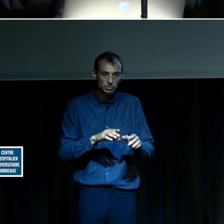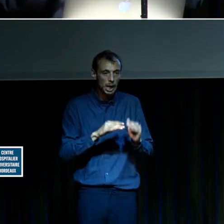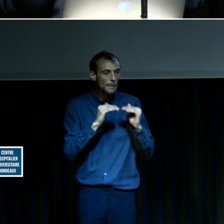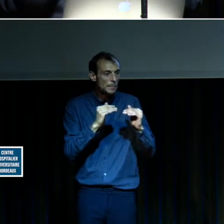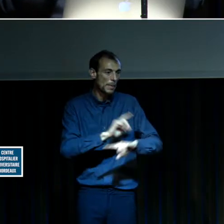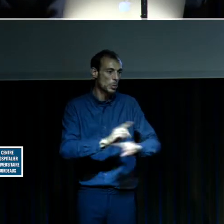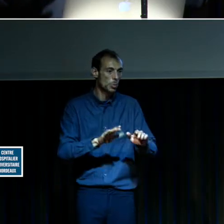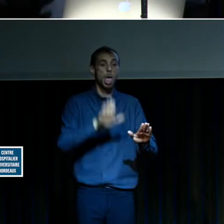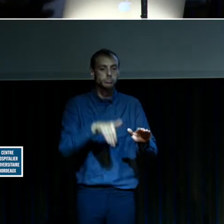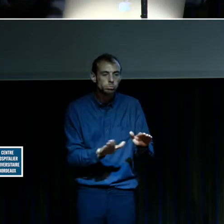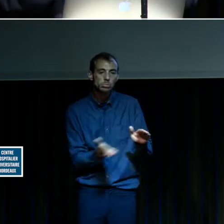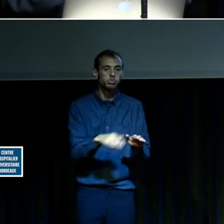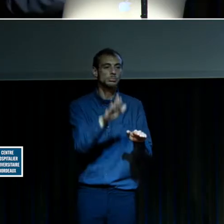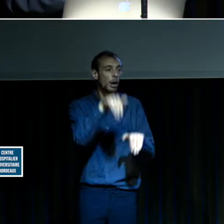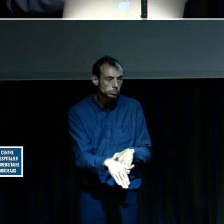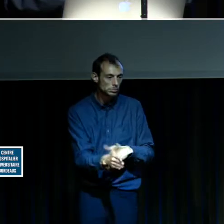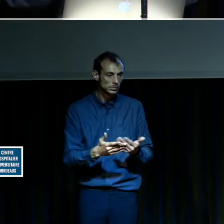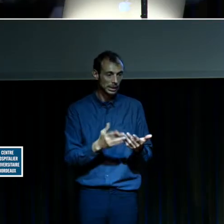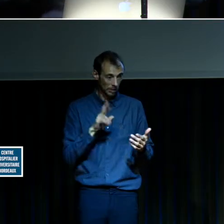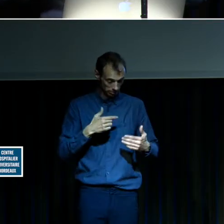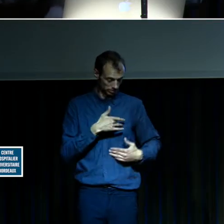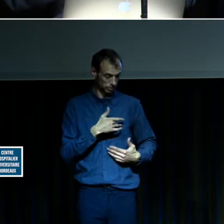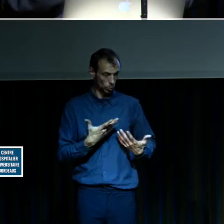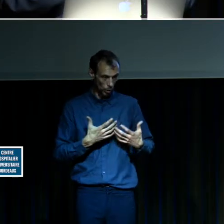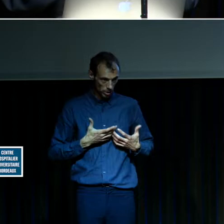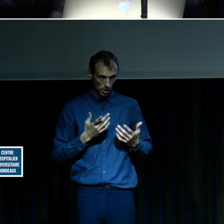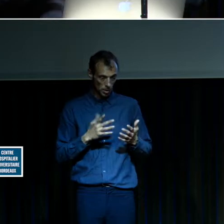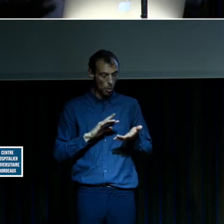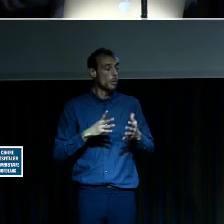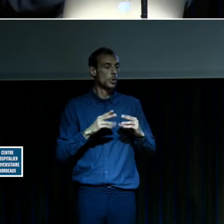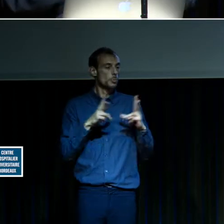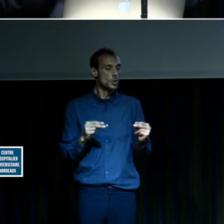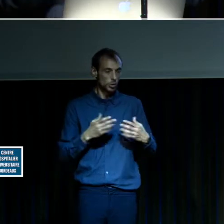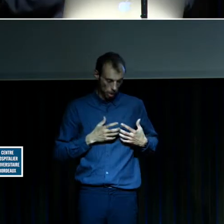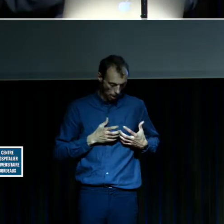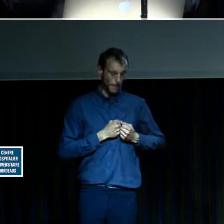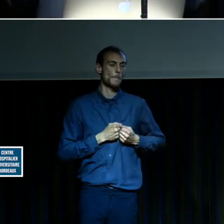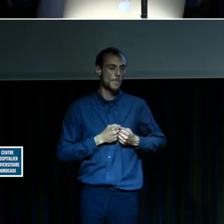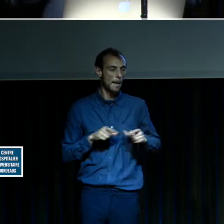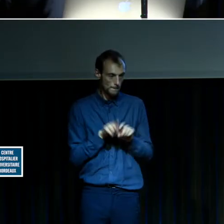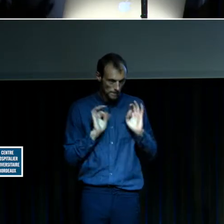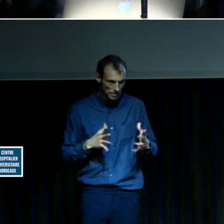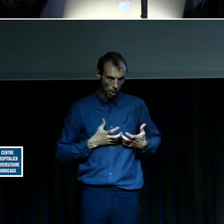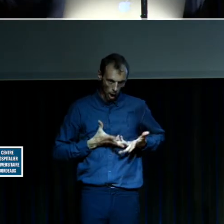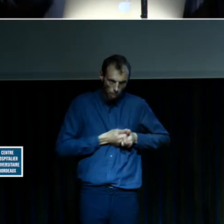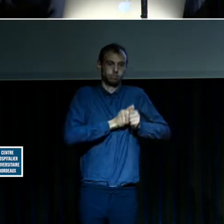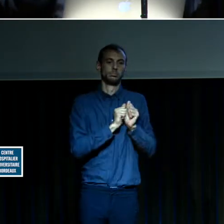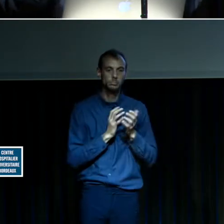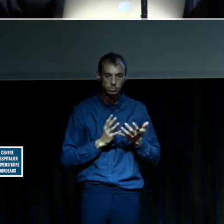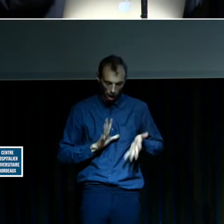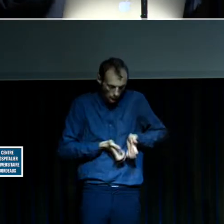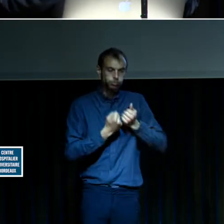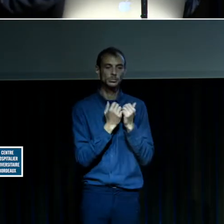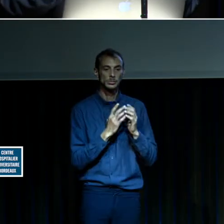ces fibres musculaires se contractent tout en même temps pour vidanger la cavité cardiaque. Et pour se contracter tout en même temps, il y a un chef d'orchestre qui donne le tempo.